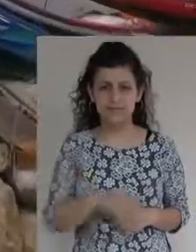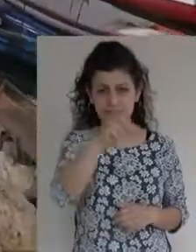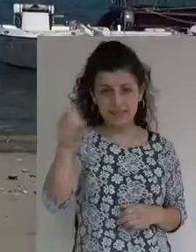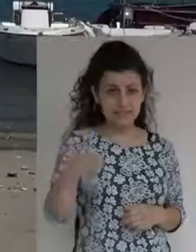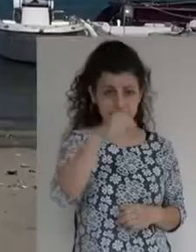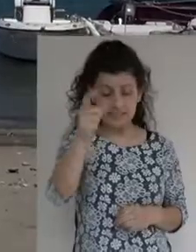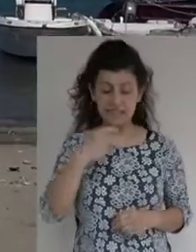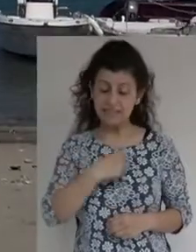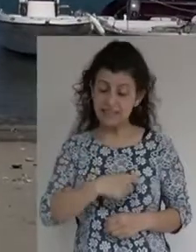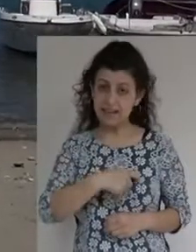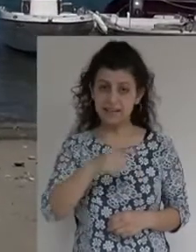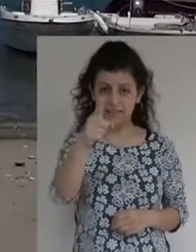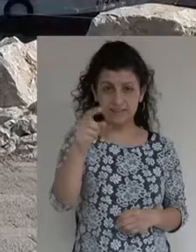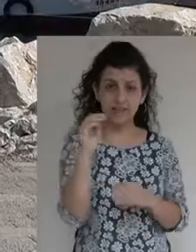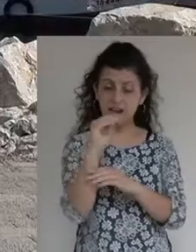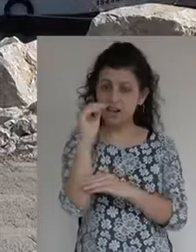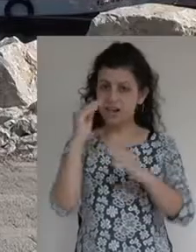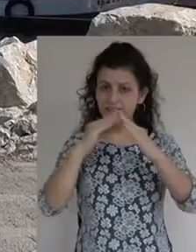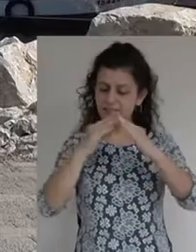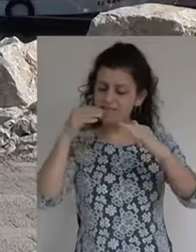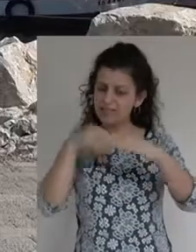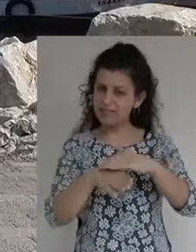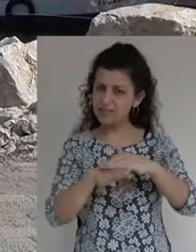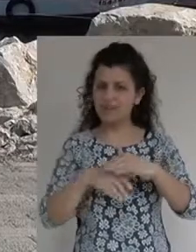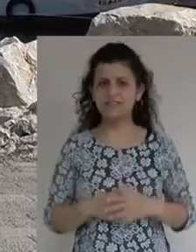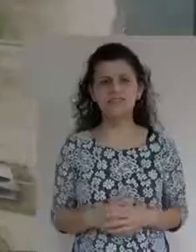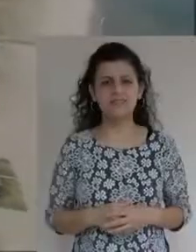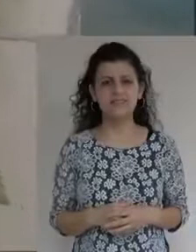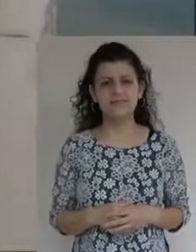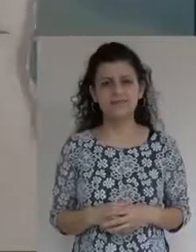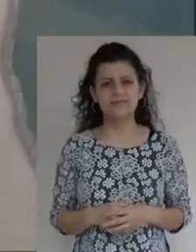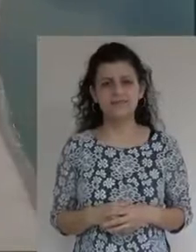Siz değerlisiniz. Hayat eve sağlar.